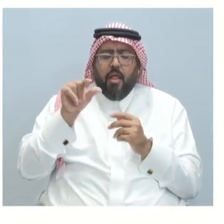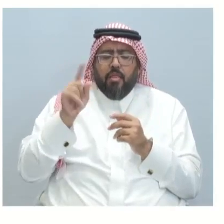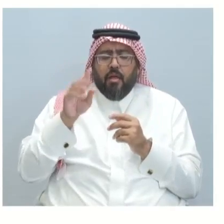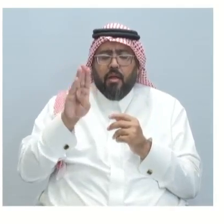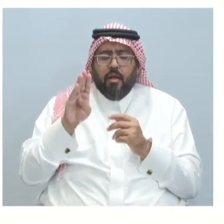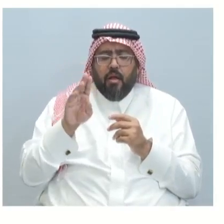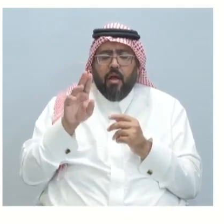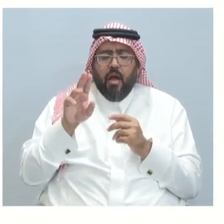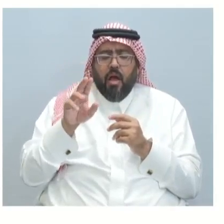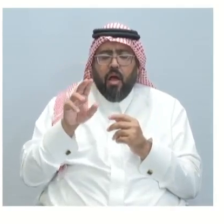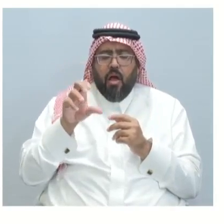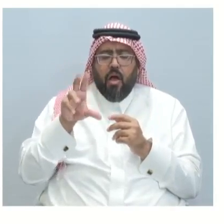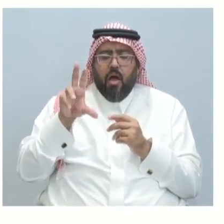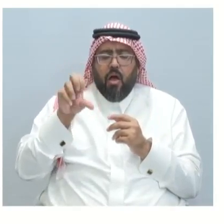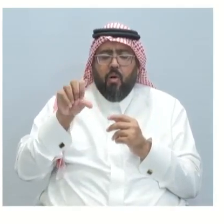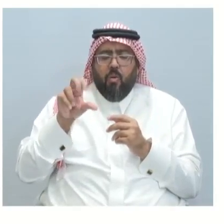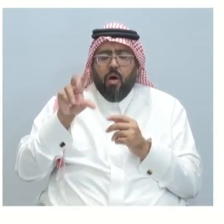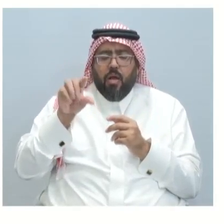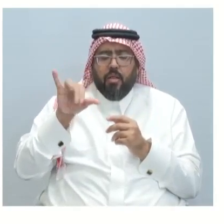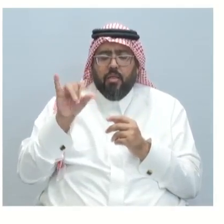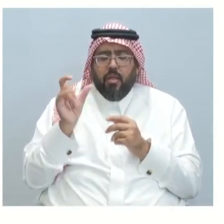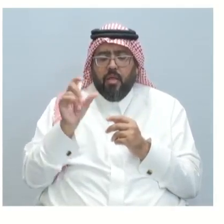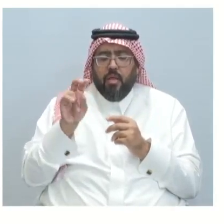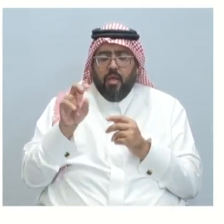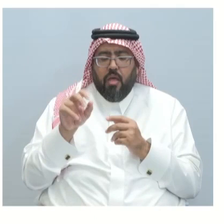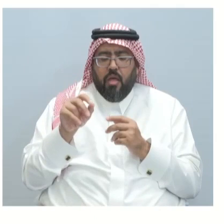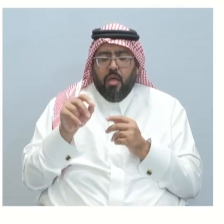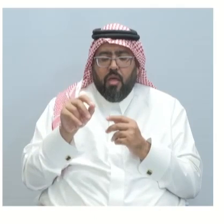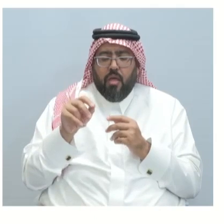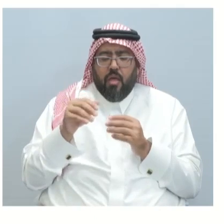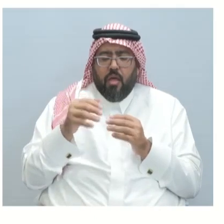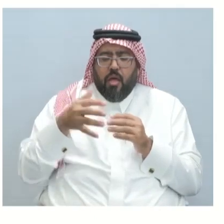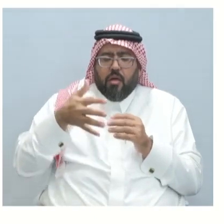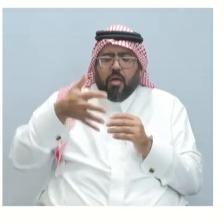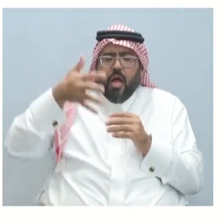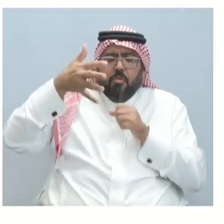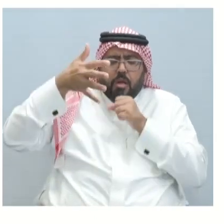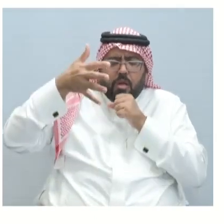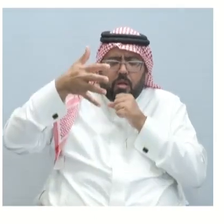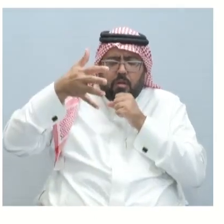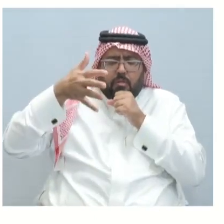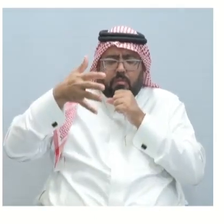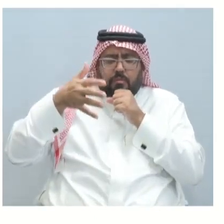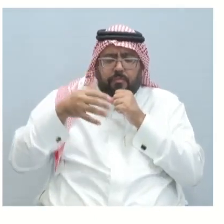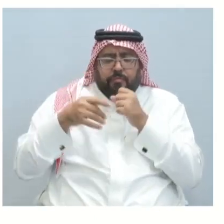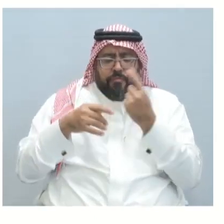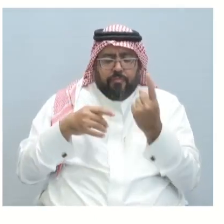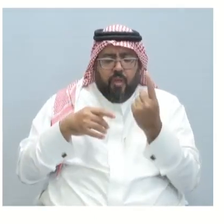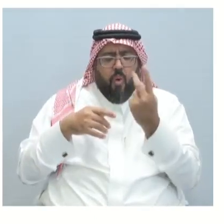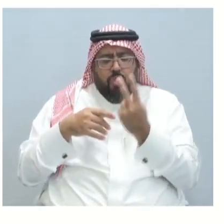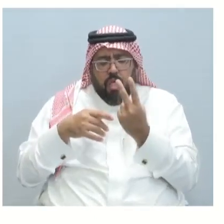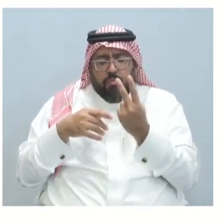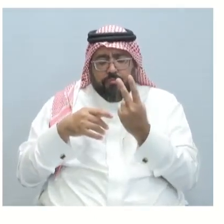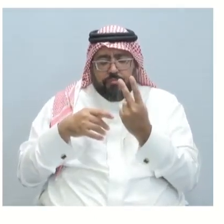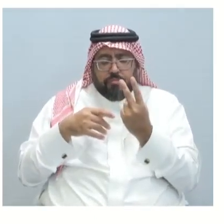لم يدخل الجنه اعيد قراءه الحديث عن ابي هريره رضي الله عنه قال قال